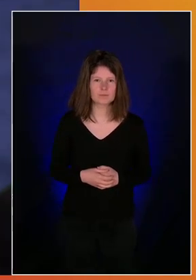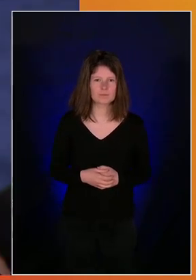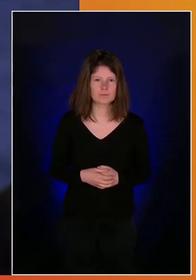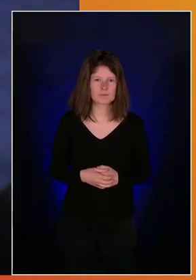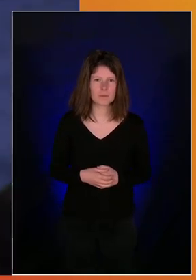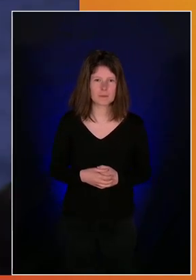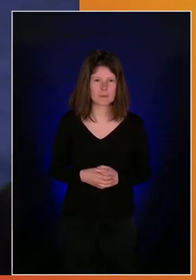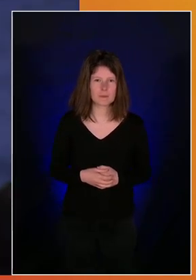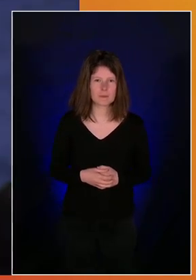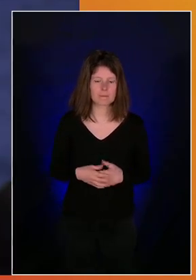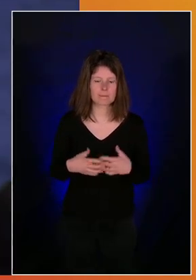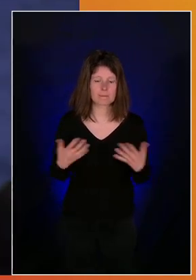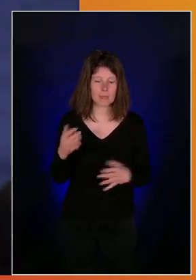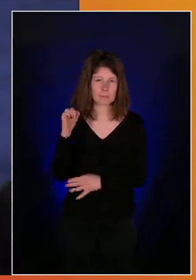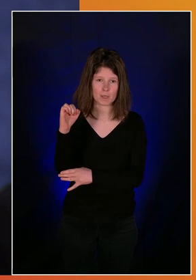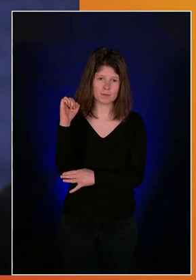Alors, camarades,